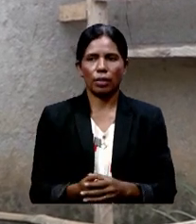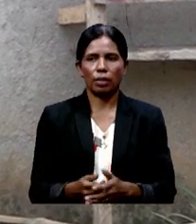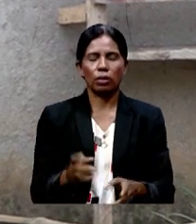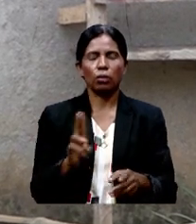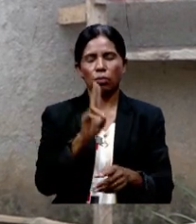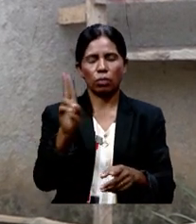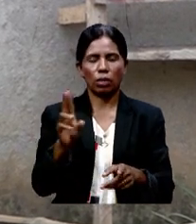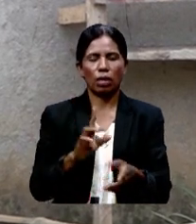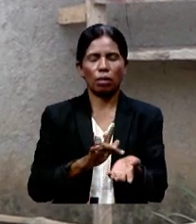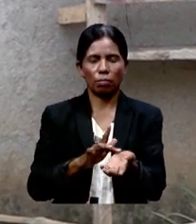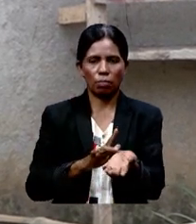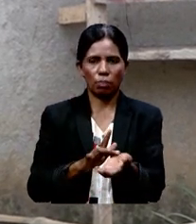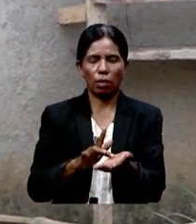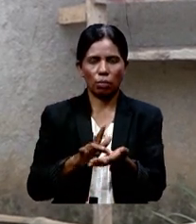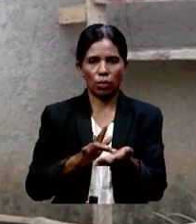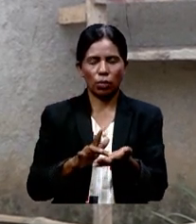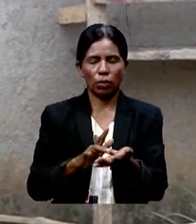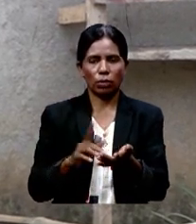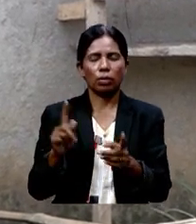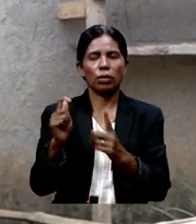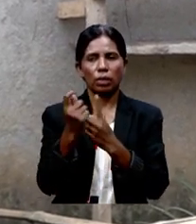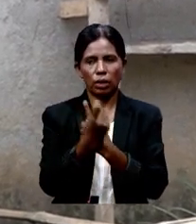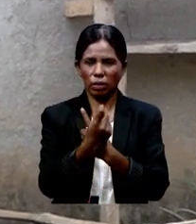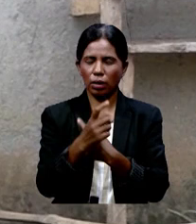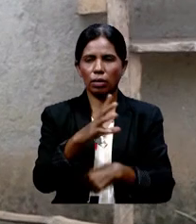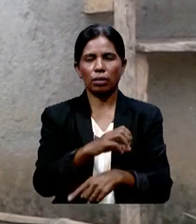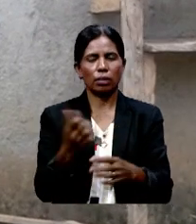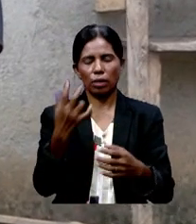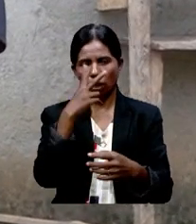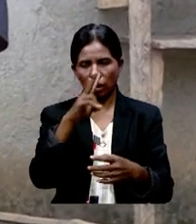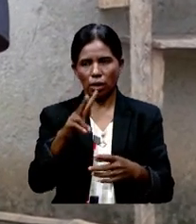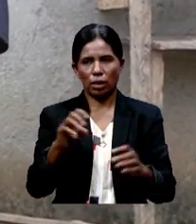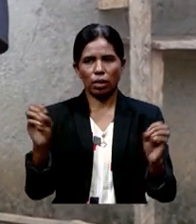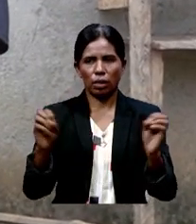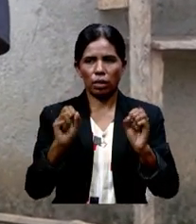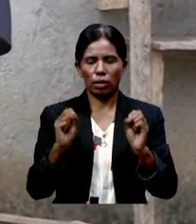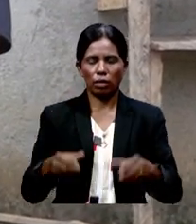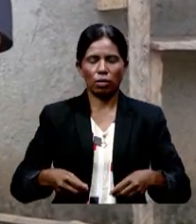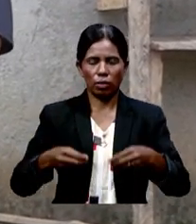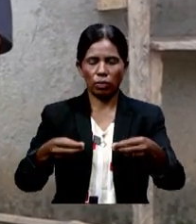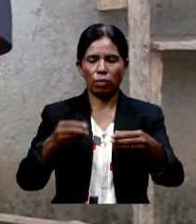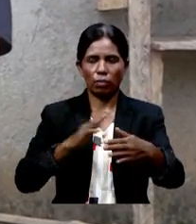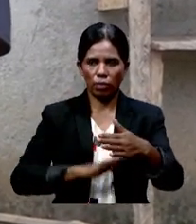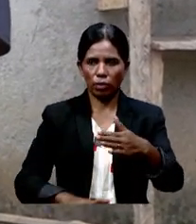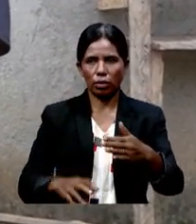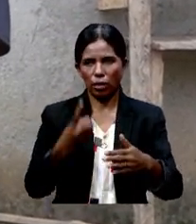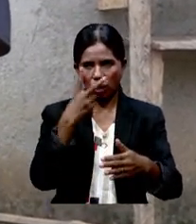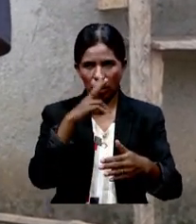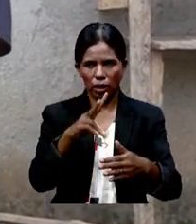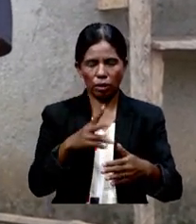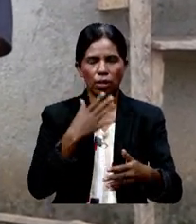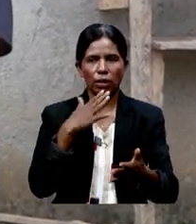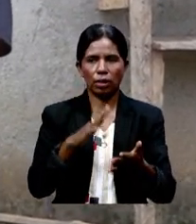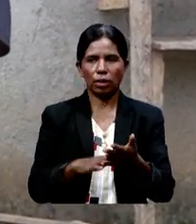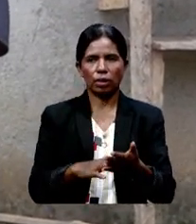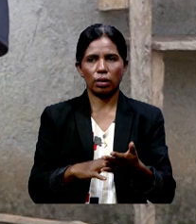tradisional tradisional mai be sira hare kondisan mak Ladun grabi antaun sira bel popartus. Ma kondisaun ladiak